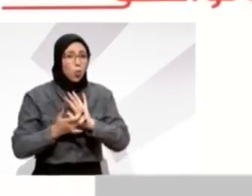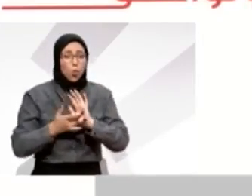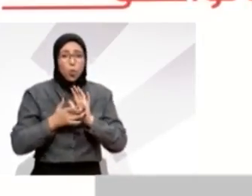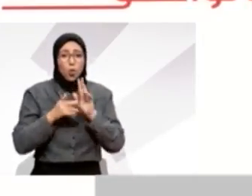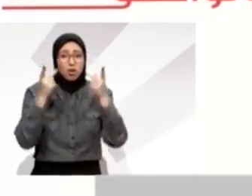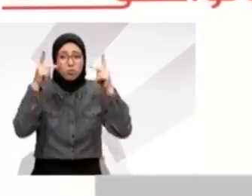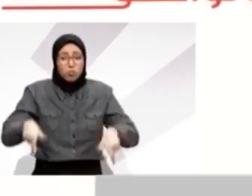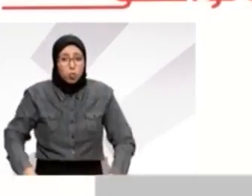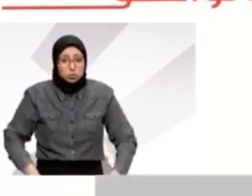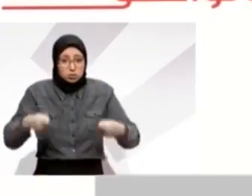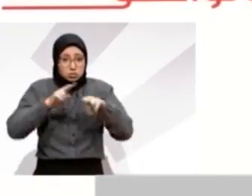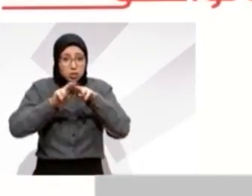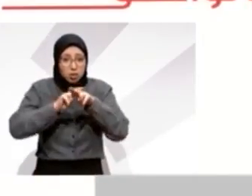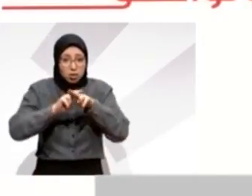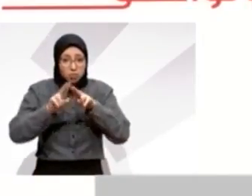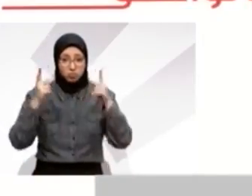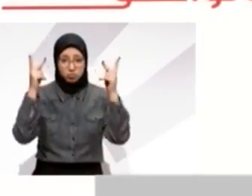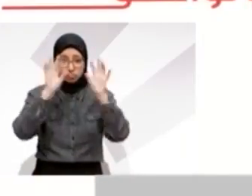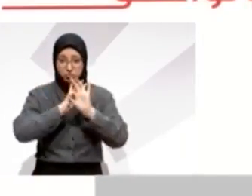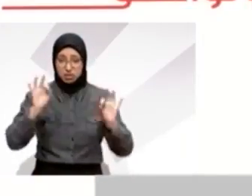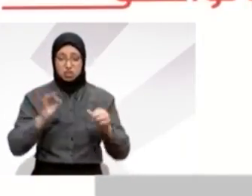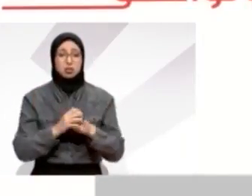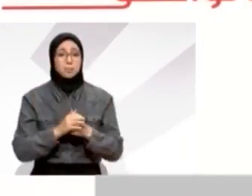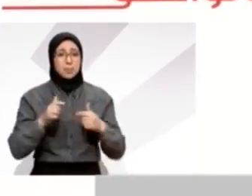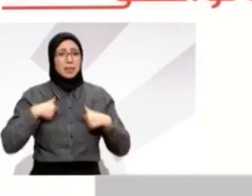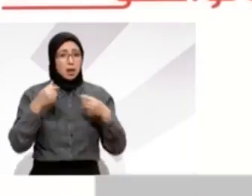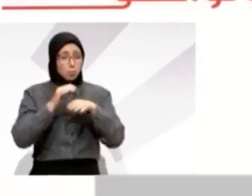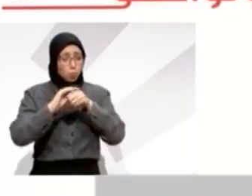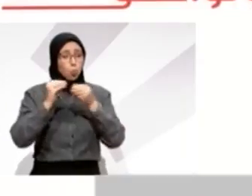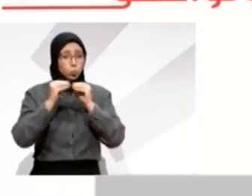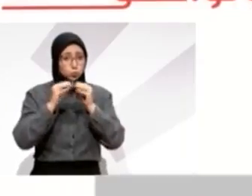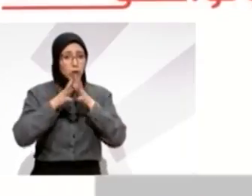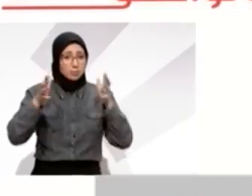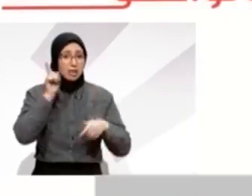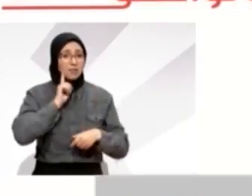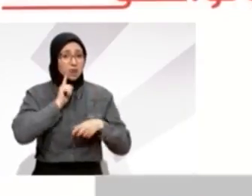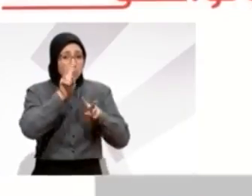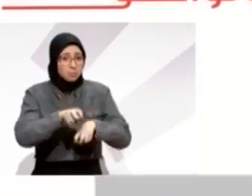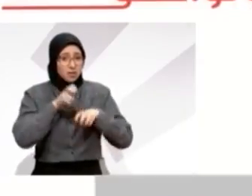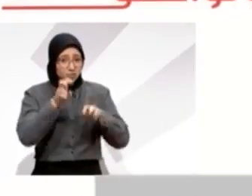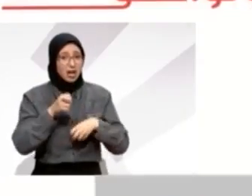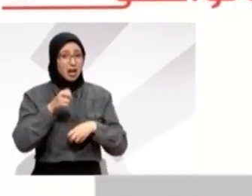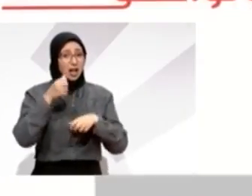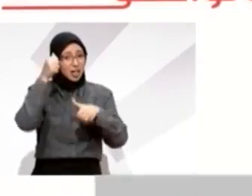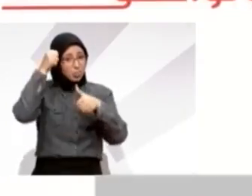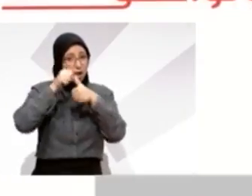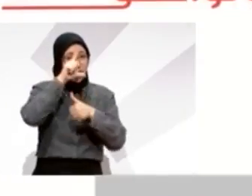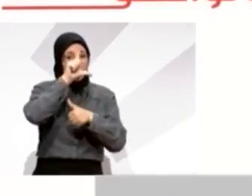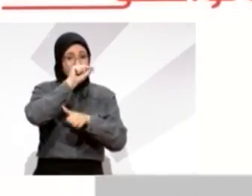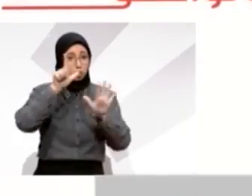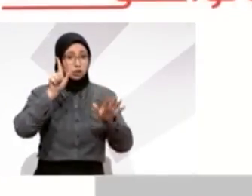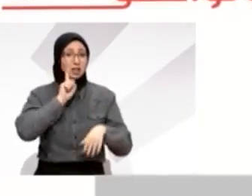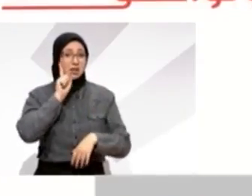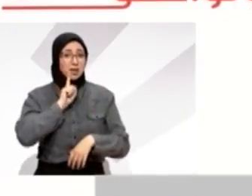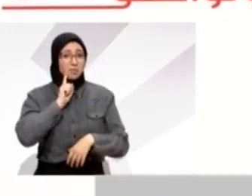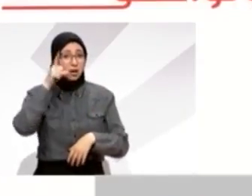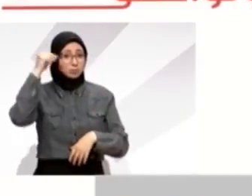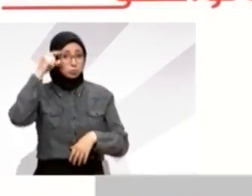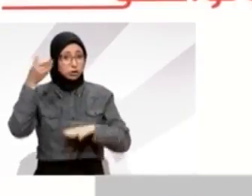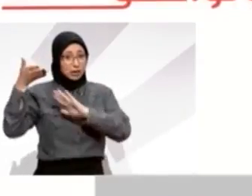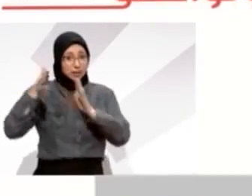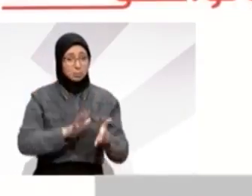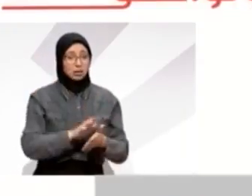الحكي وعلى مشكله كبيره اخرى هي مشكله المراه الفلاحيه لا يكون وسبعه وعشرين ابو زيد والاعلام لكل احتلالها بعد